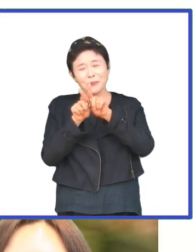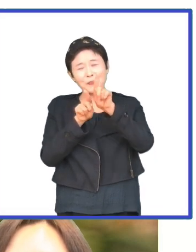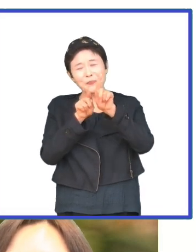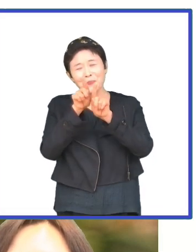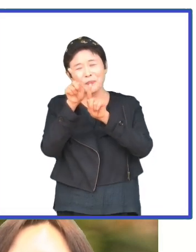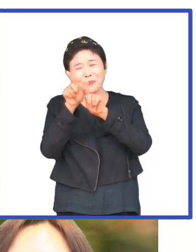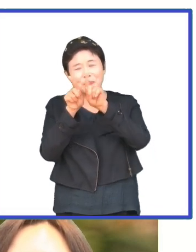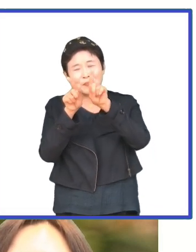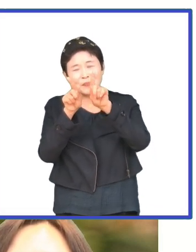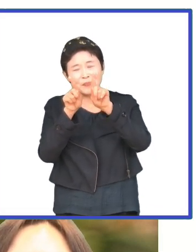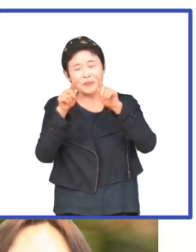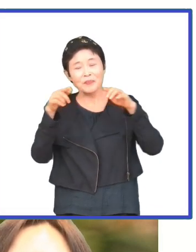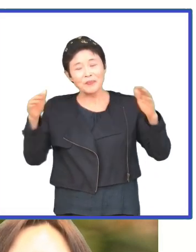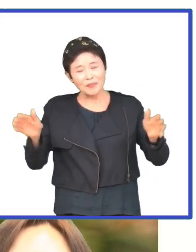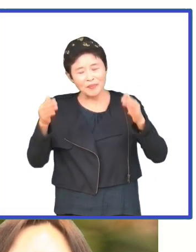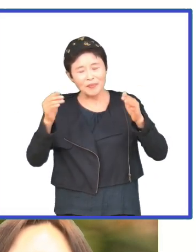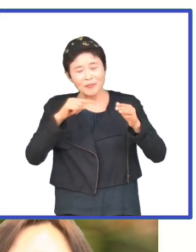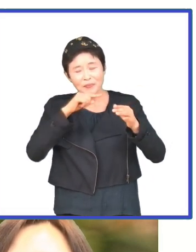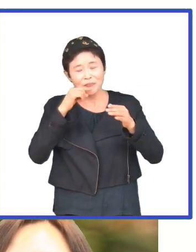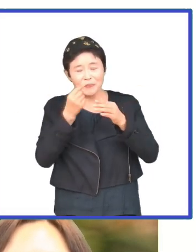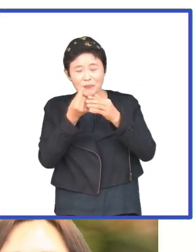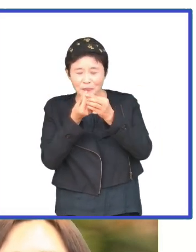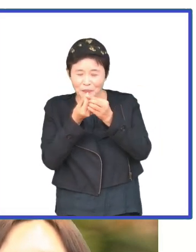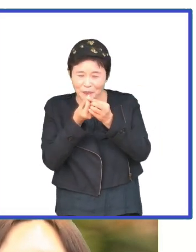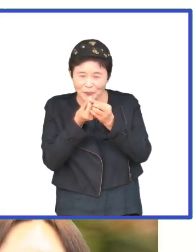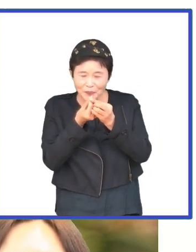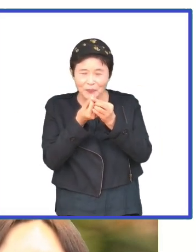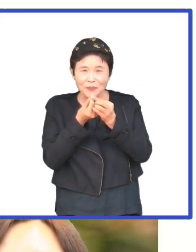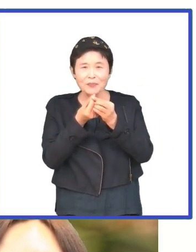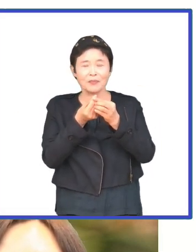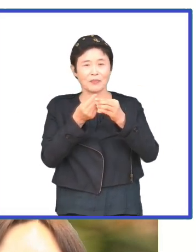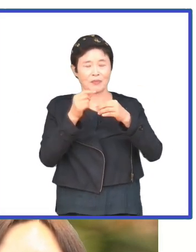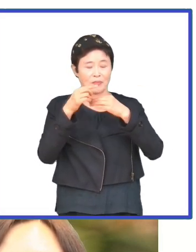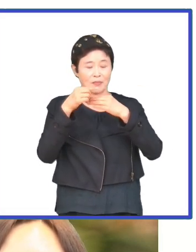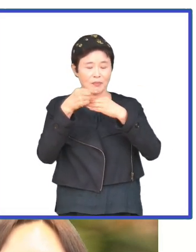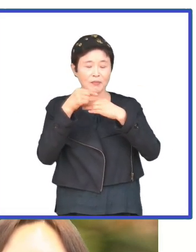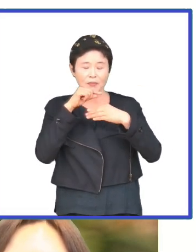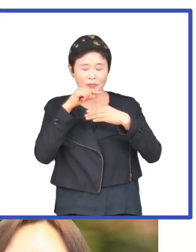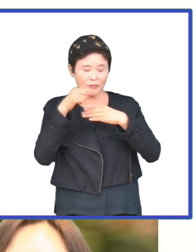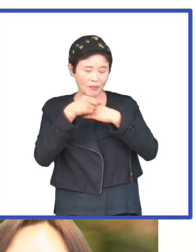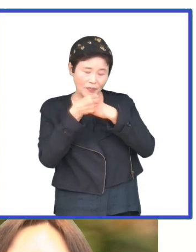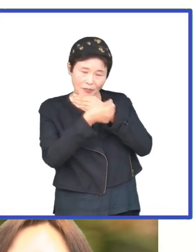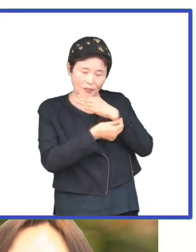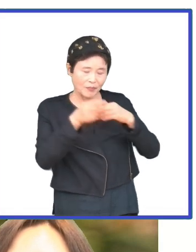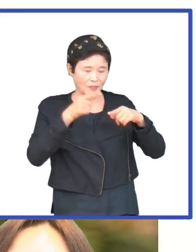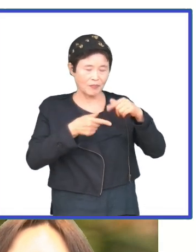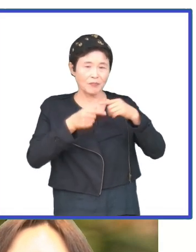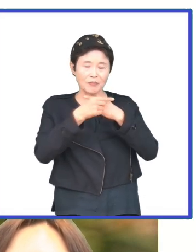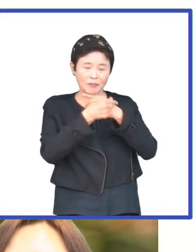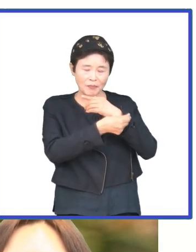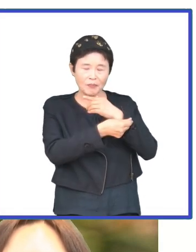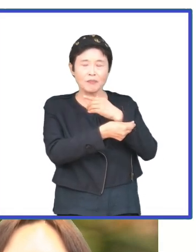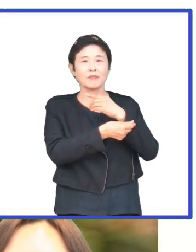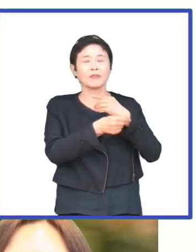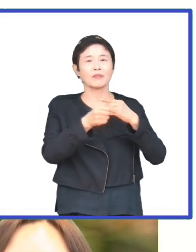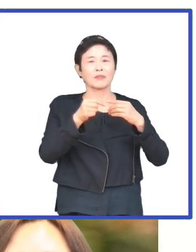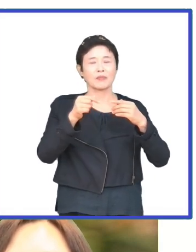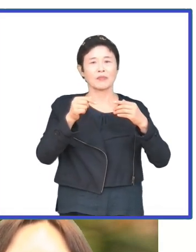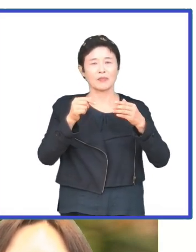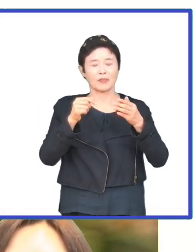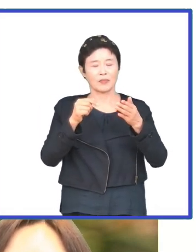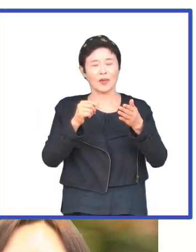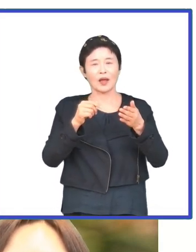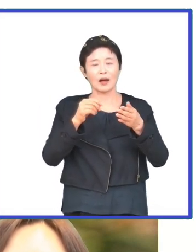붉은 열매, 붉은 빛을 띠는 나무의 껍질을 갖고 있는 주목은 조선 초기의 성리학자